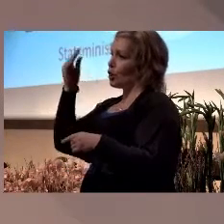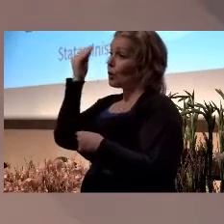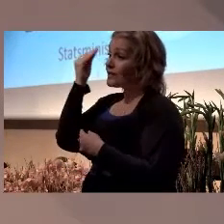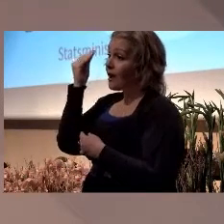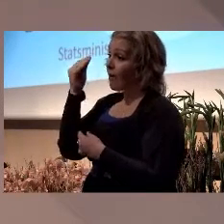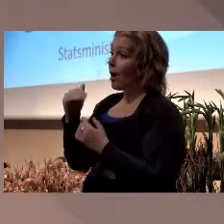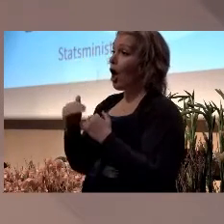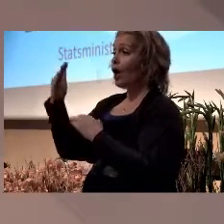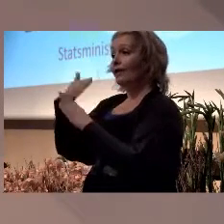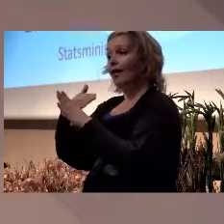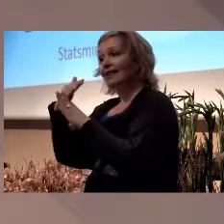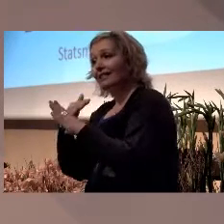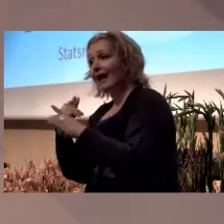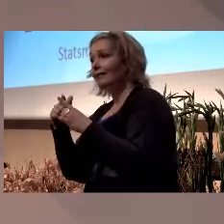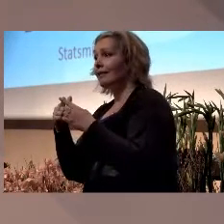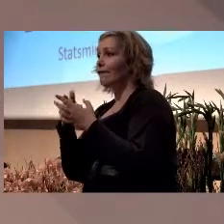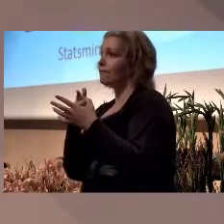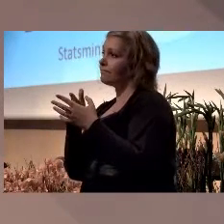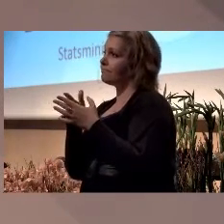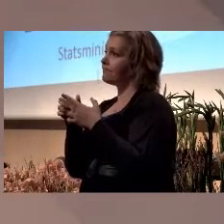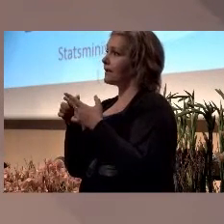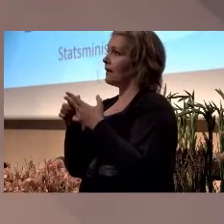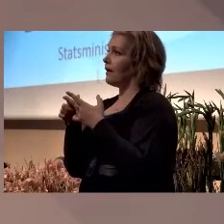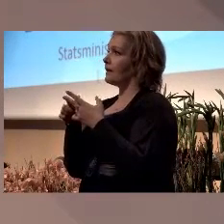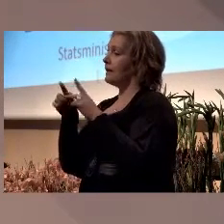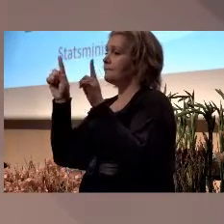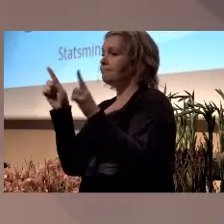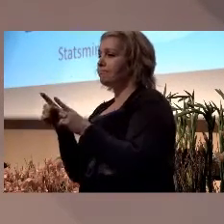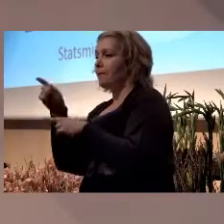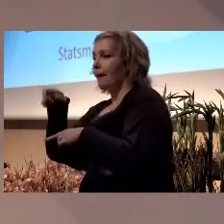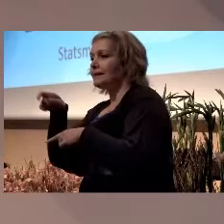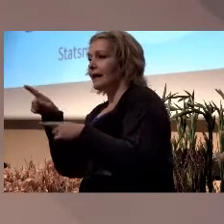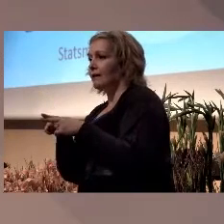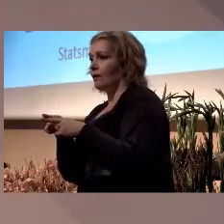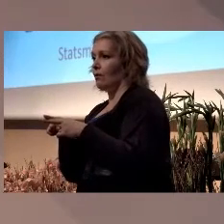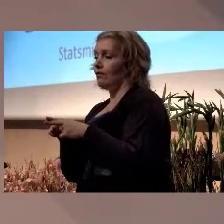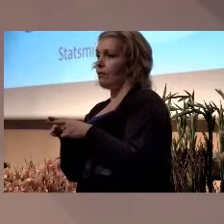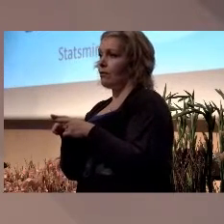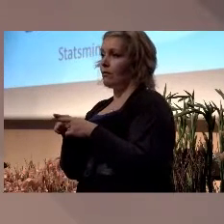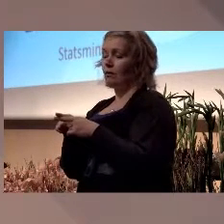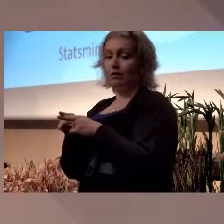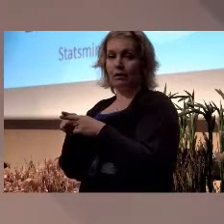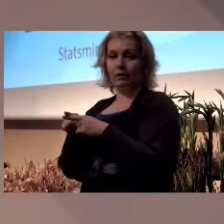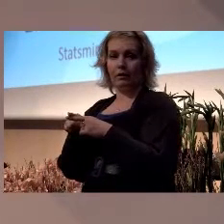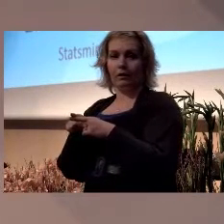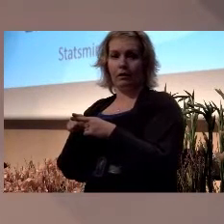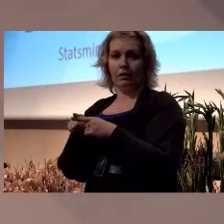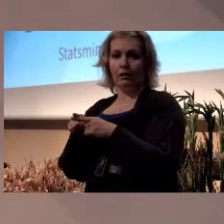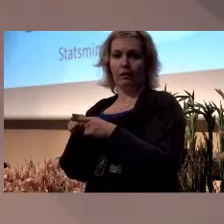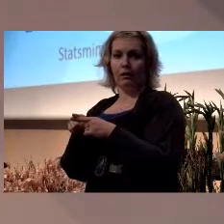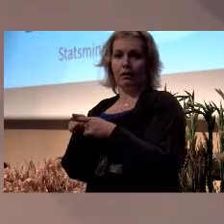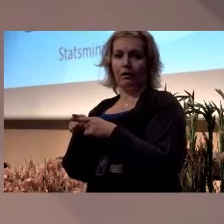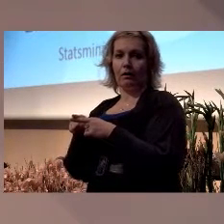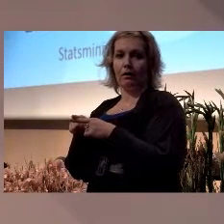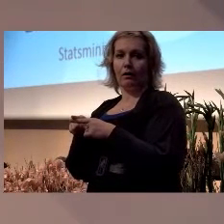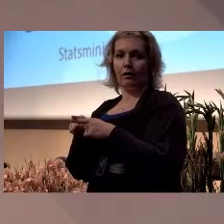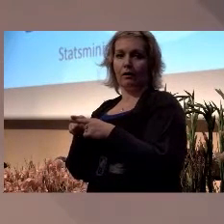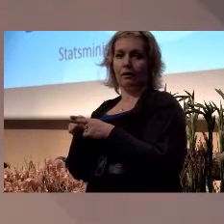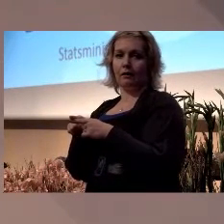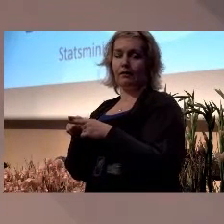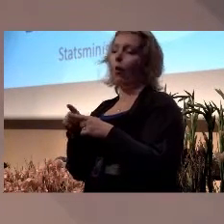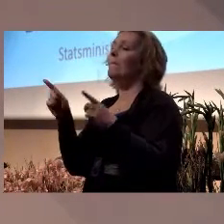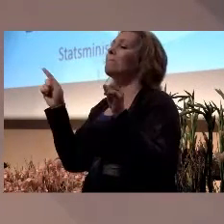kunnskap, høyere kvalitet, vi får det igjen i færre pasientskader og uønskede hendelser. Og vi blir bedre til å